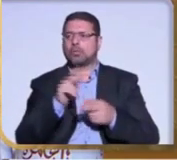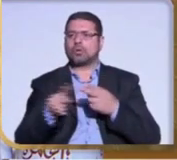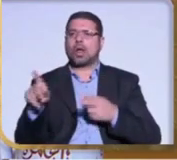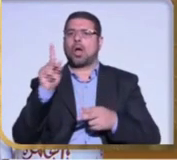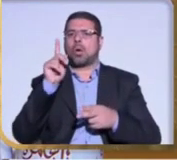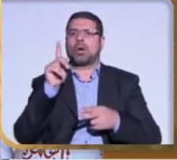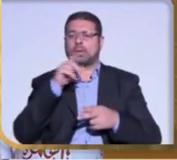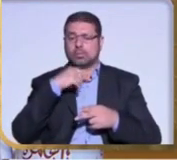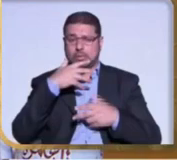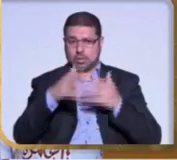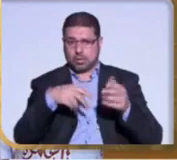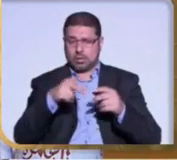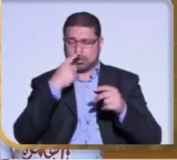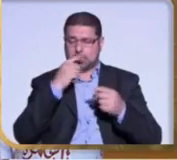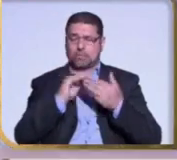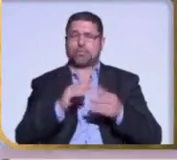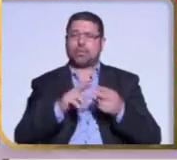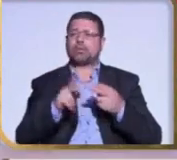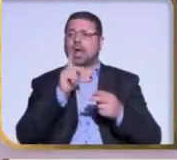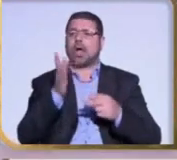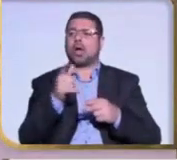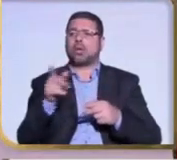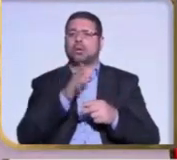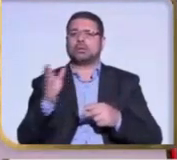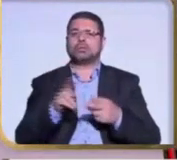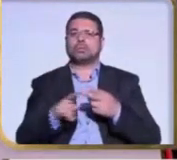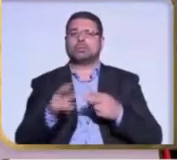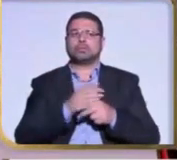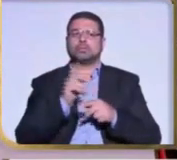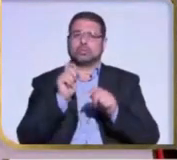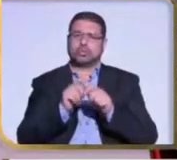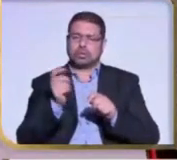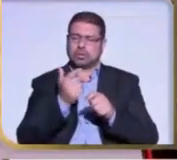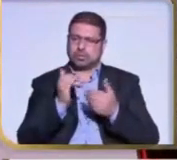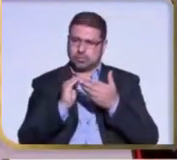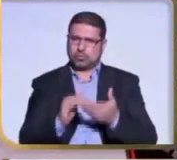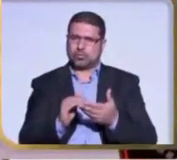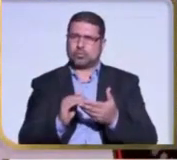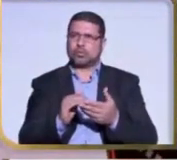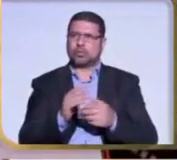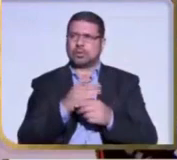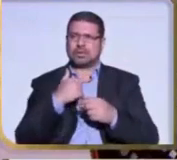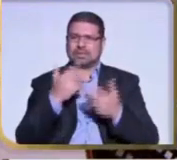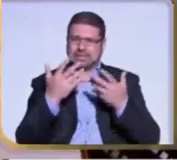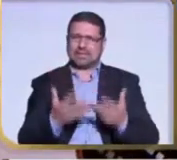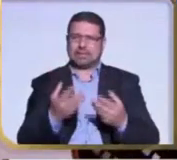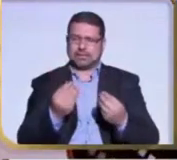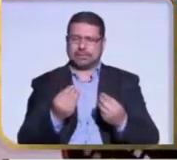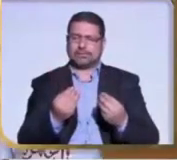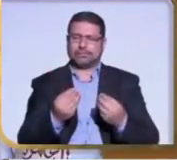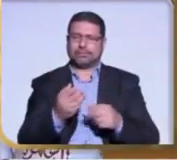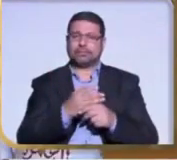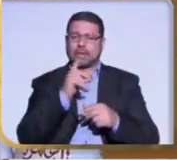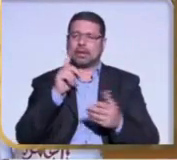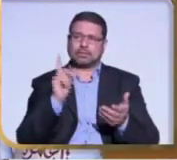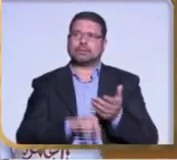عشان والدتها ترضى عنها وتكلمها. فأنا هنصح بشيء هو هيبقى تقيل عليكي، لكن لازم